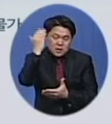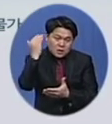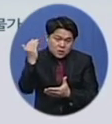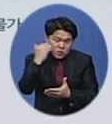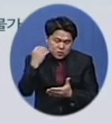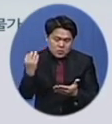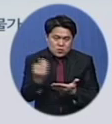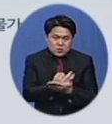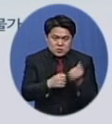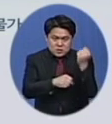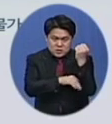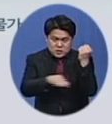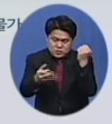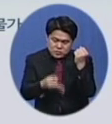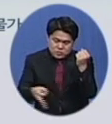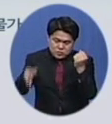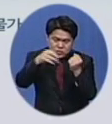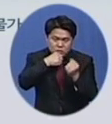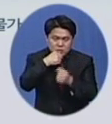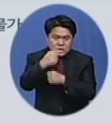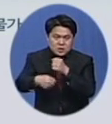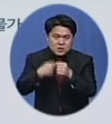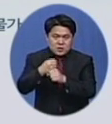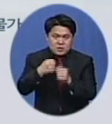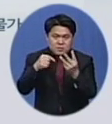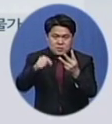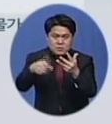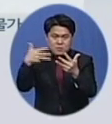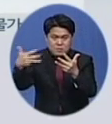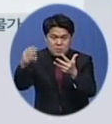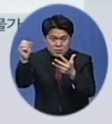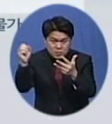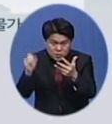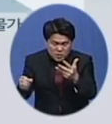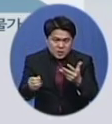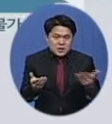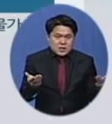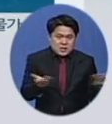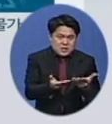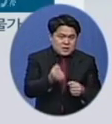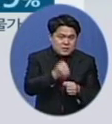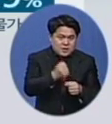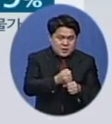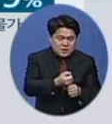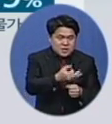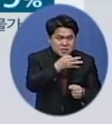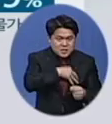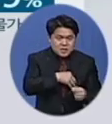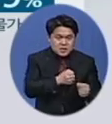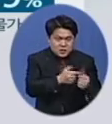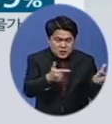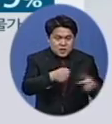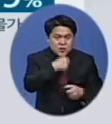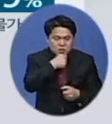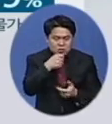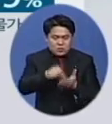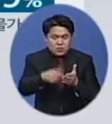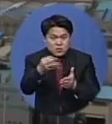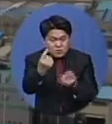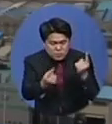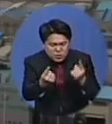상승률이 연평균 8.8%에 달해 노동 생산성 증가율, 소비자 물가 상승률과 비교하면 지나치게 높다고